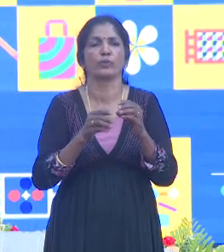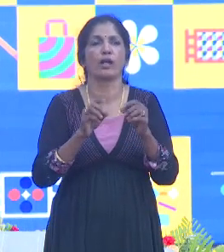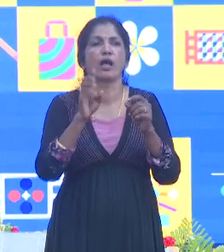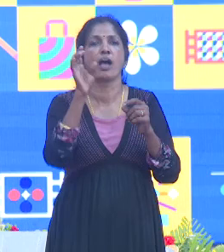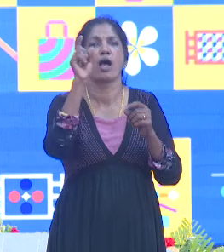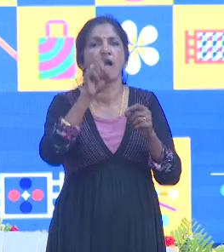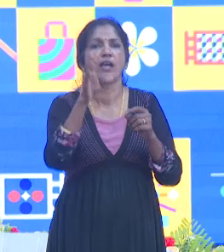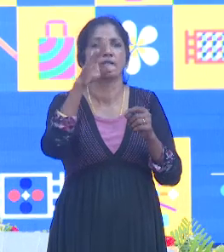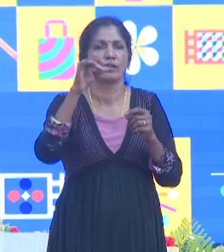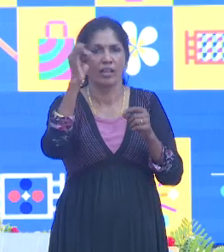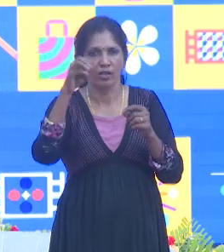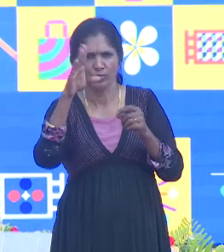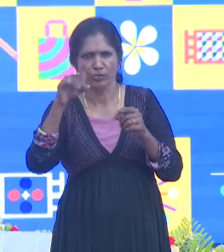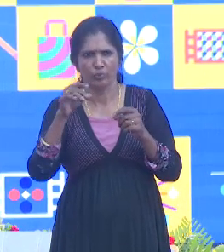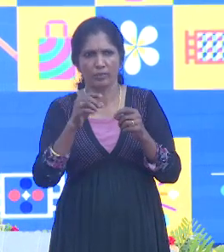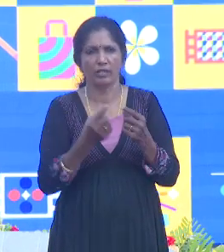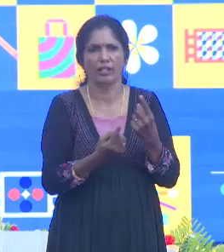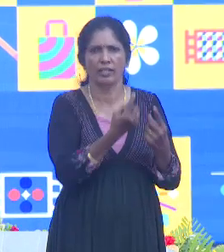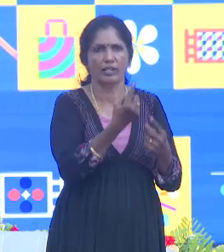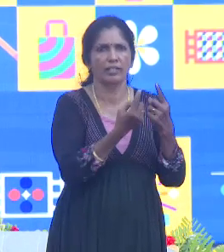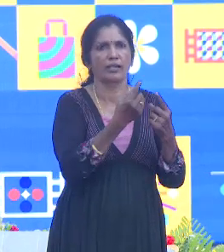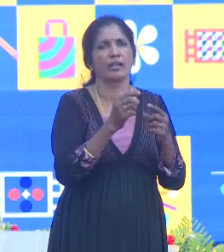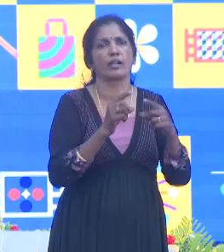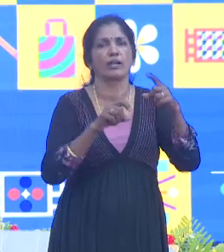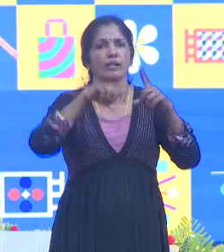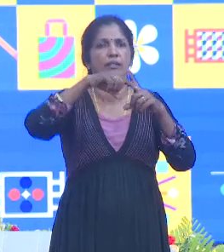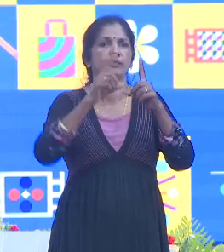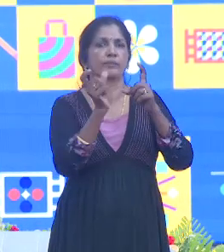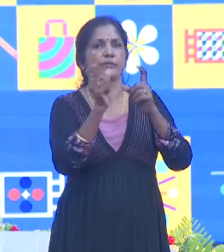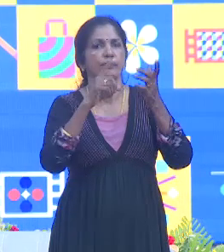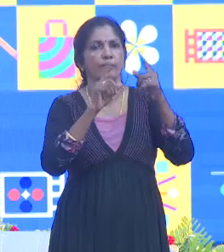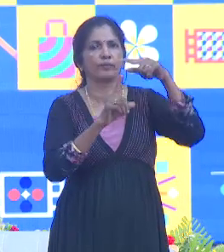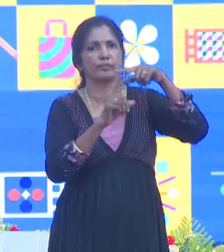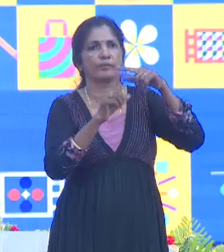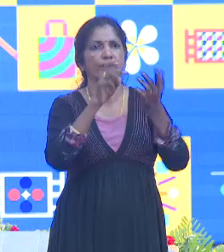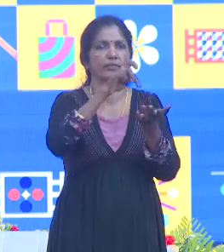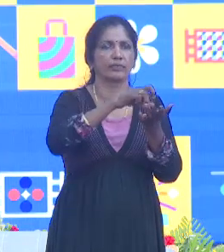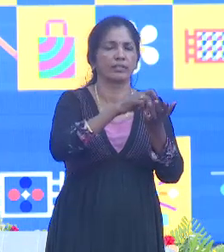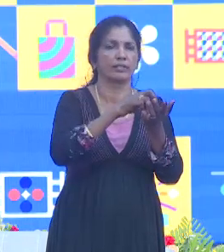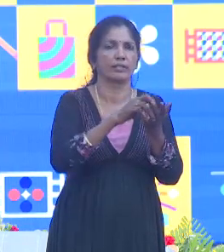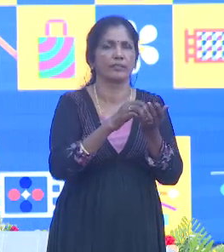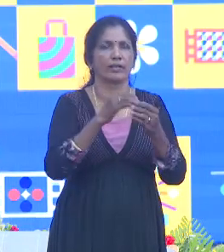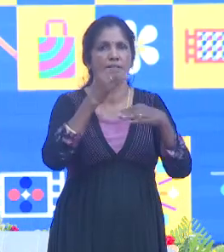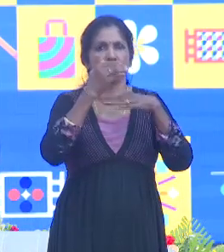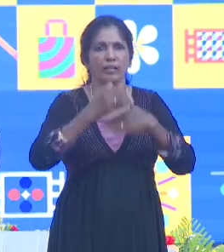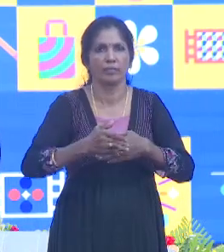69-ൽ കുട്ടനാടൻ പാടശേഖരങ്ങളെ മുഴുവൻ എക്സംഷനിൽ നിന്ന് ഒഴിവാക്കി, അതും പരിധിയിൽ കൊണ്ടുവന്നു.